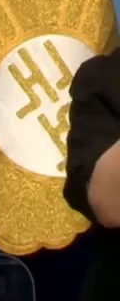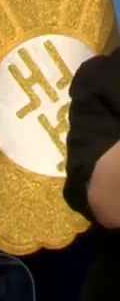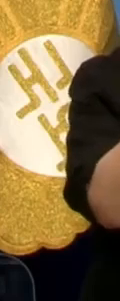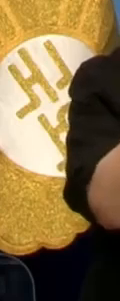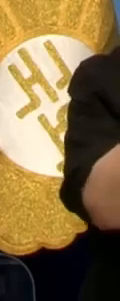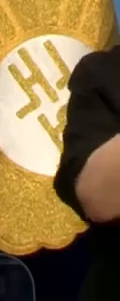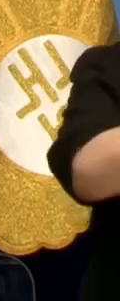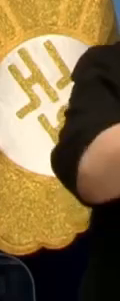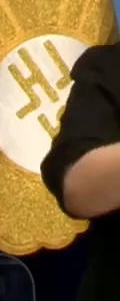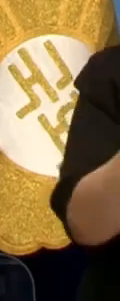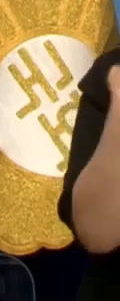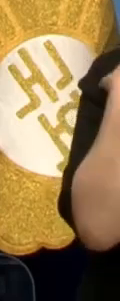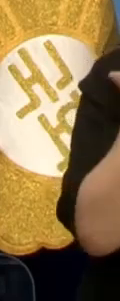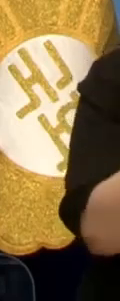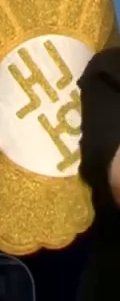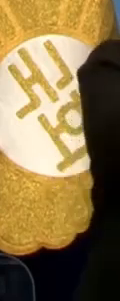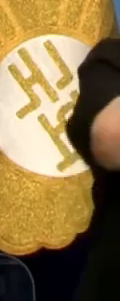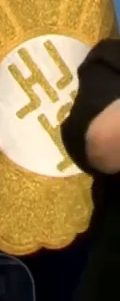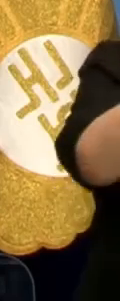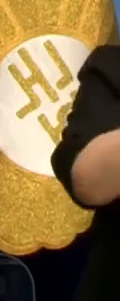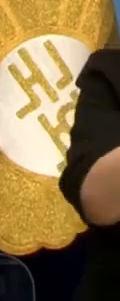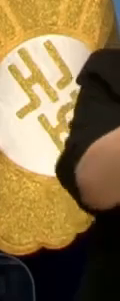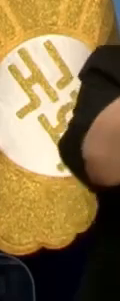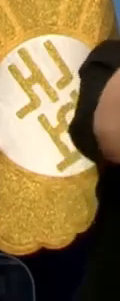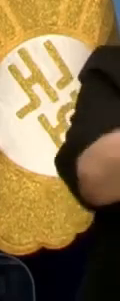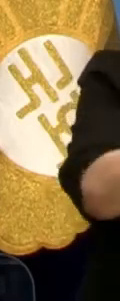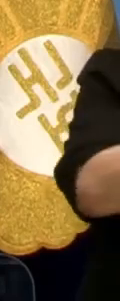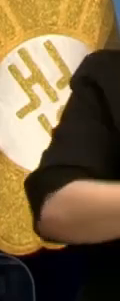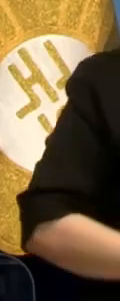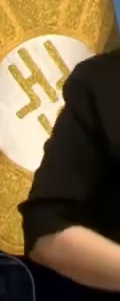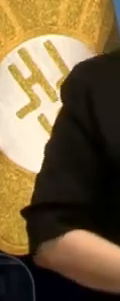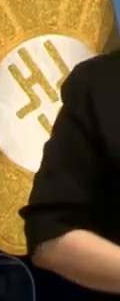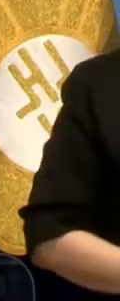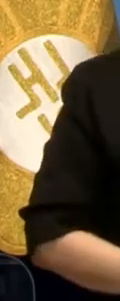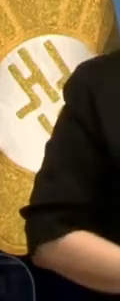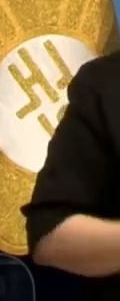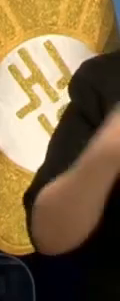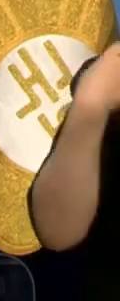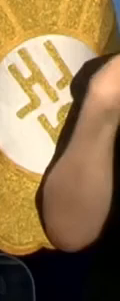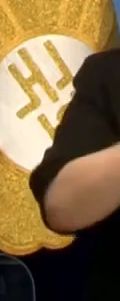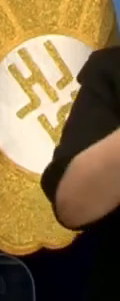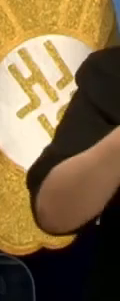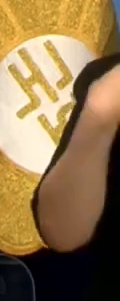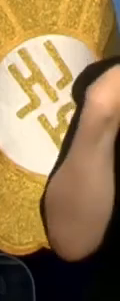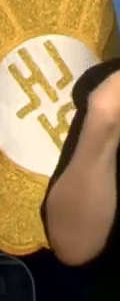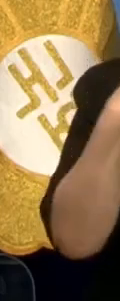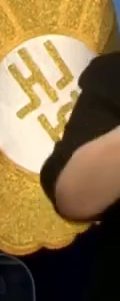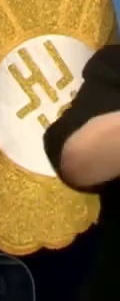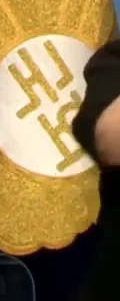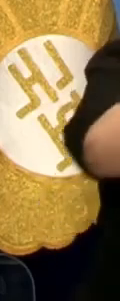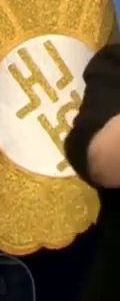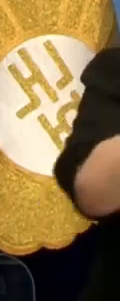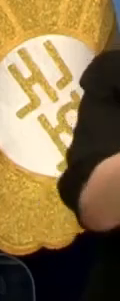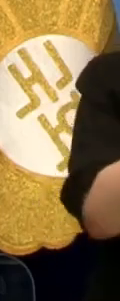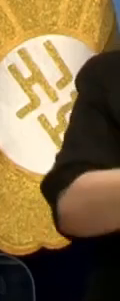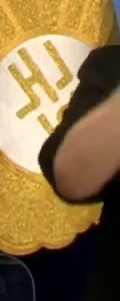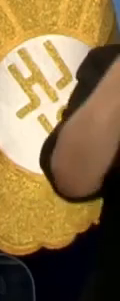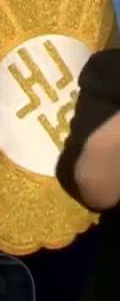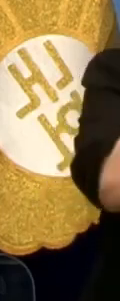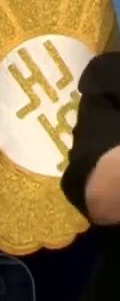있고 조세 부담률도 매우 낮습니다. 조세 부담률을 올리고 복지를